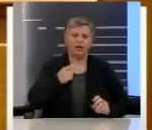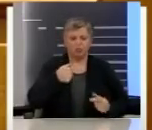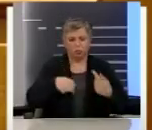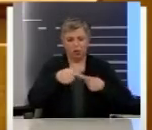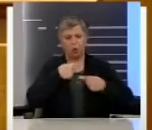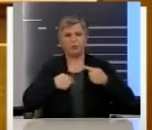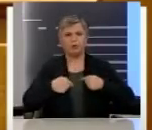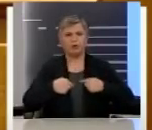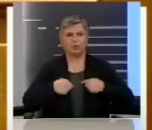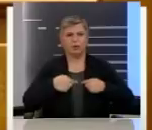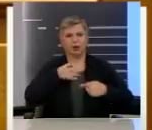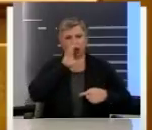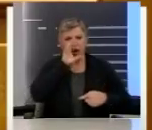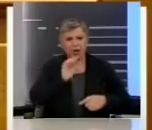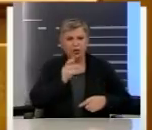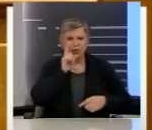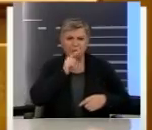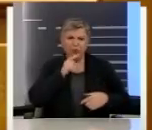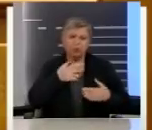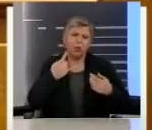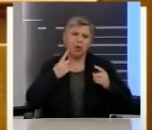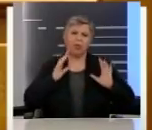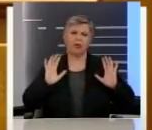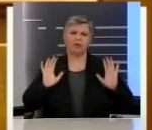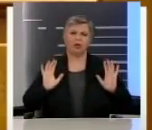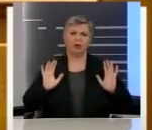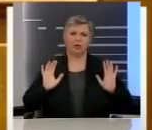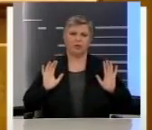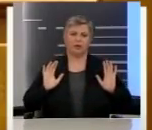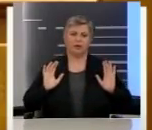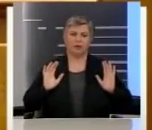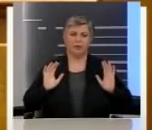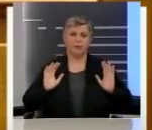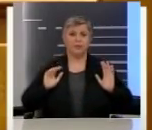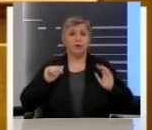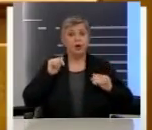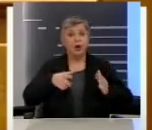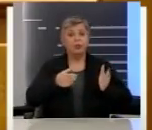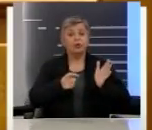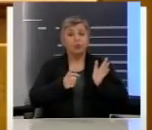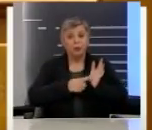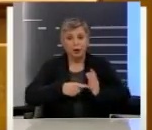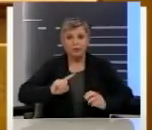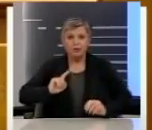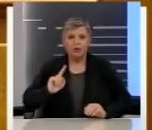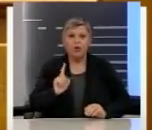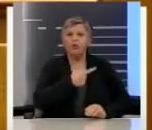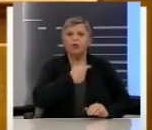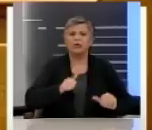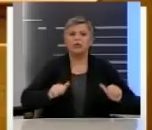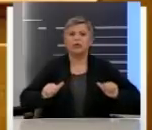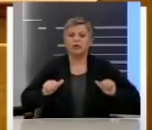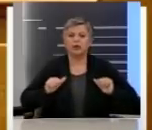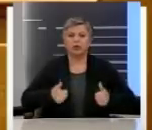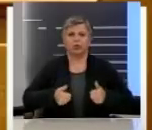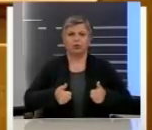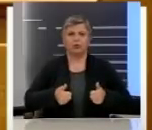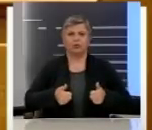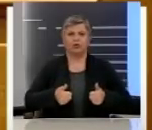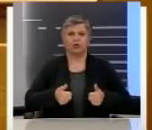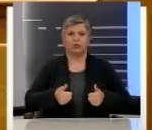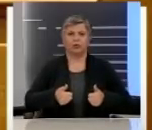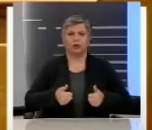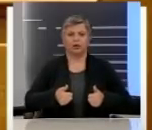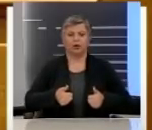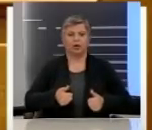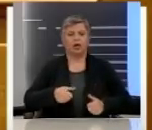Μια πράξη γενναιότητας, γιατί έχουμε γίνει όλοι κοινωνοί των πιέσεων που ασκούνται από